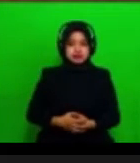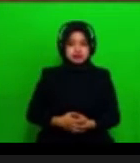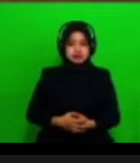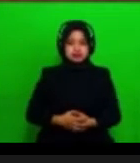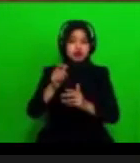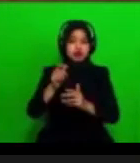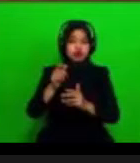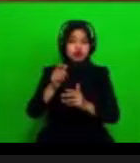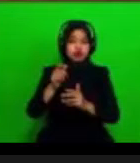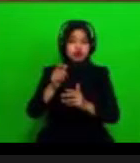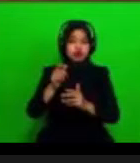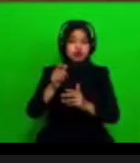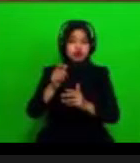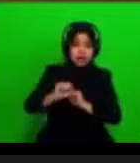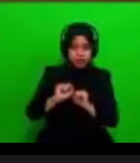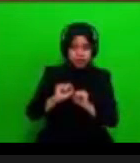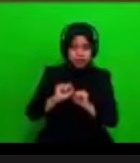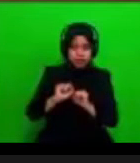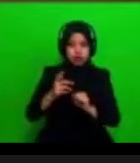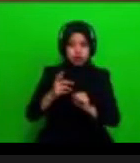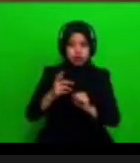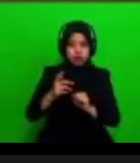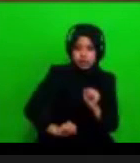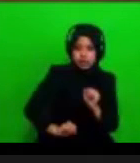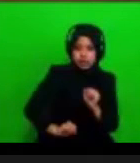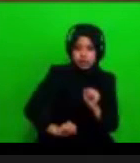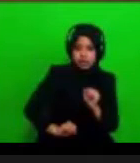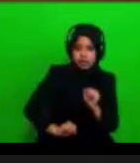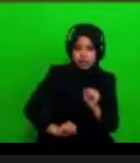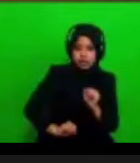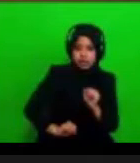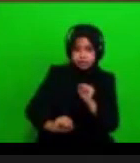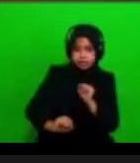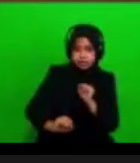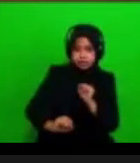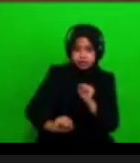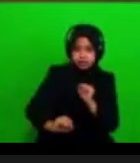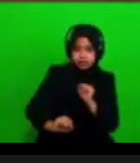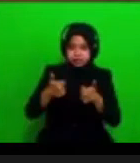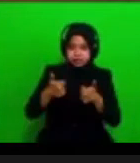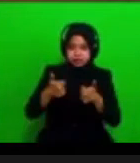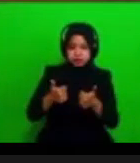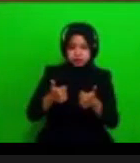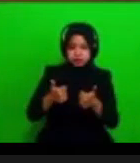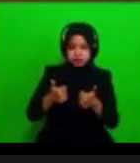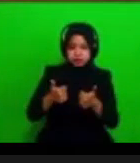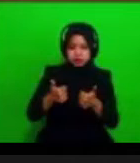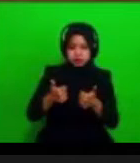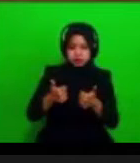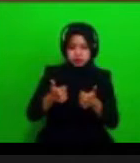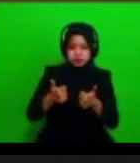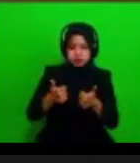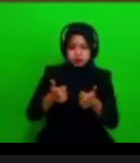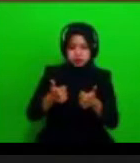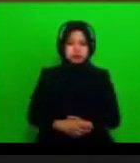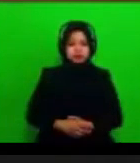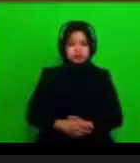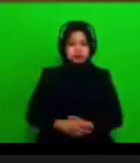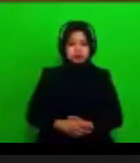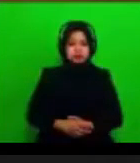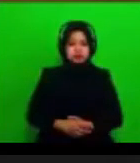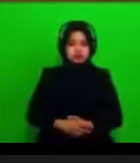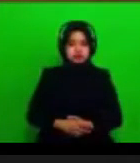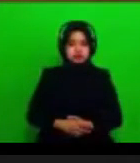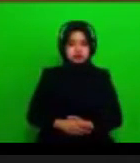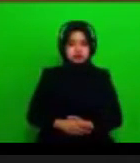alimama fi syudur. Jadikanlah kami perempuan-perempuan yang tangguh, mandiri, dan merdeka lahir